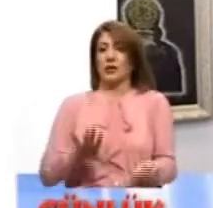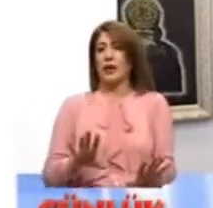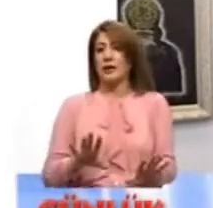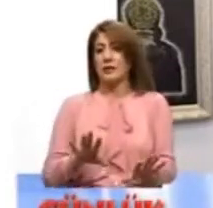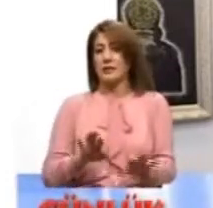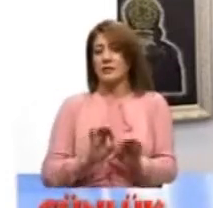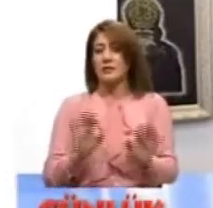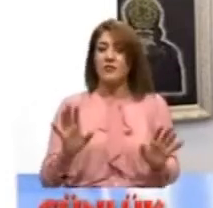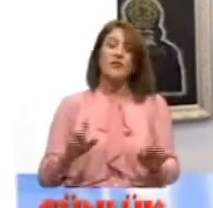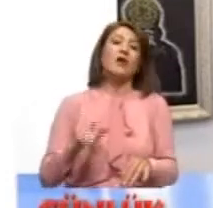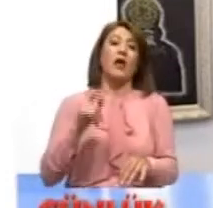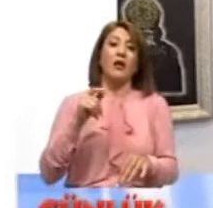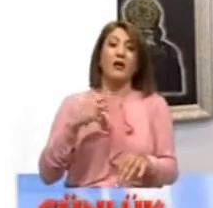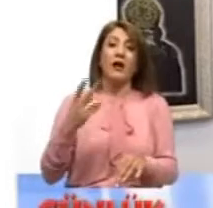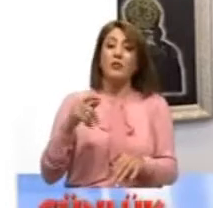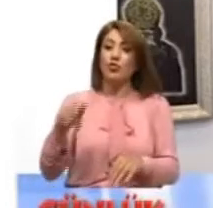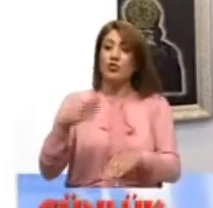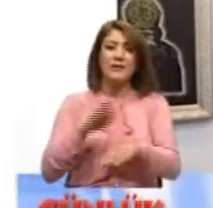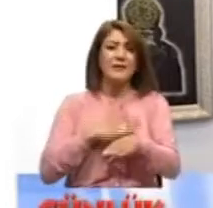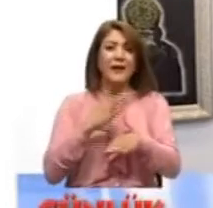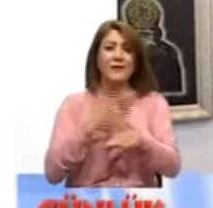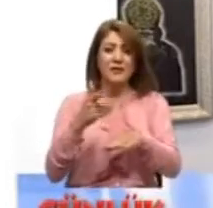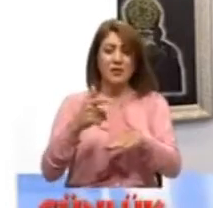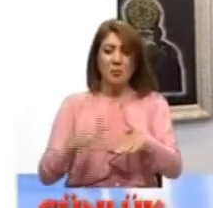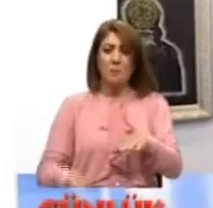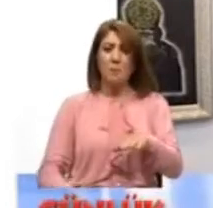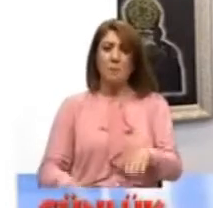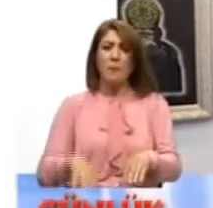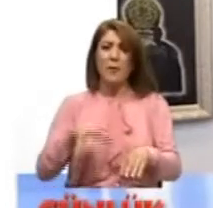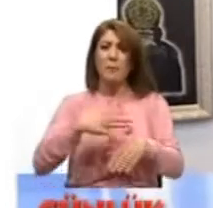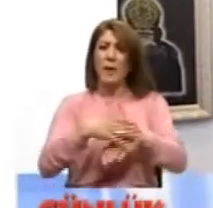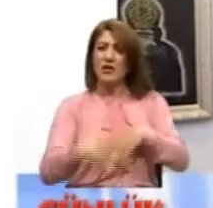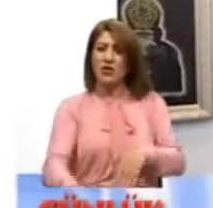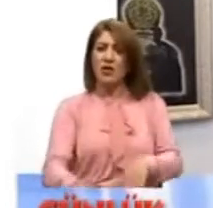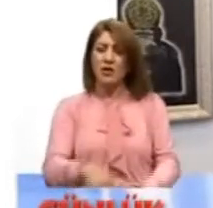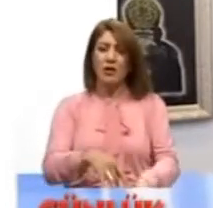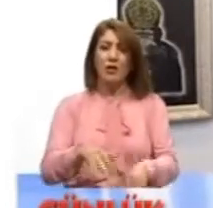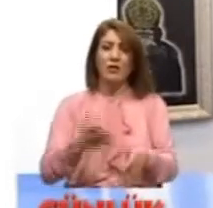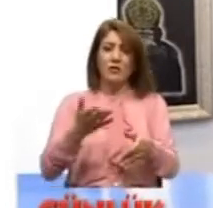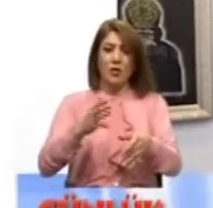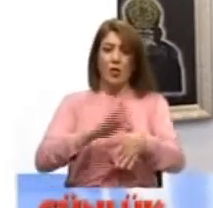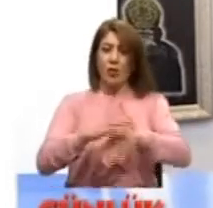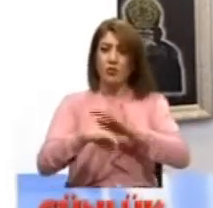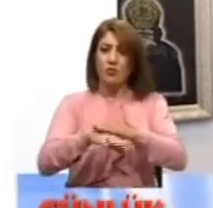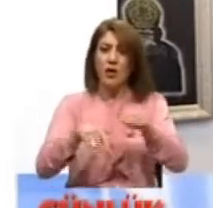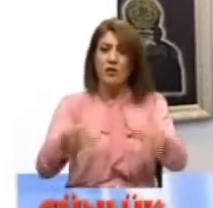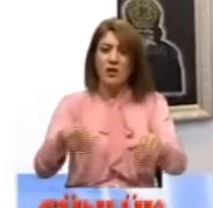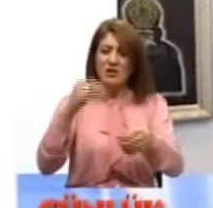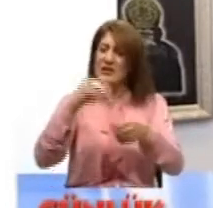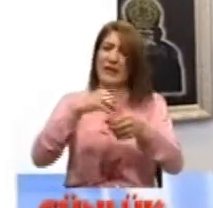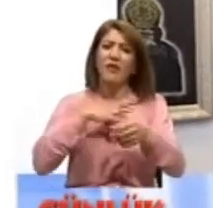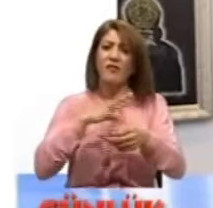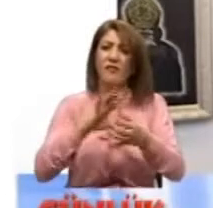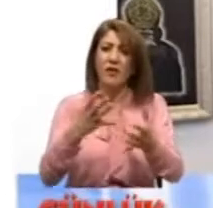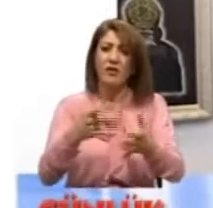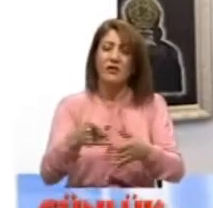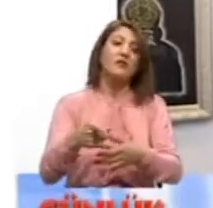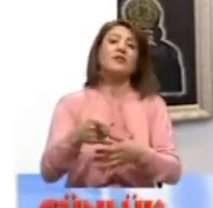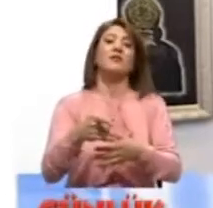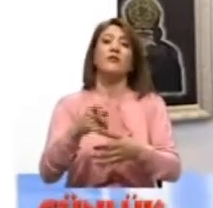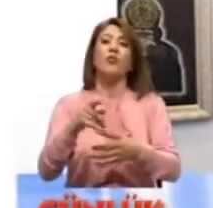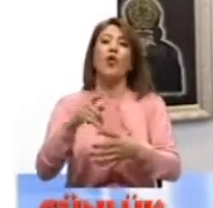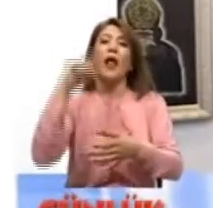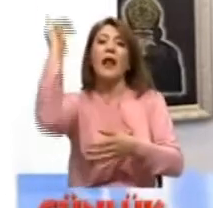nasıl bir şey böyle. Hem de ne o kedinin böyle bacaklarında o tabii, tuttuğu tabii, ne ön tabii, bacaklarında ne o, var onlar? Bir şey